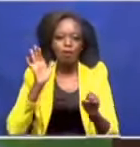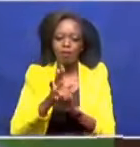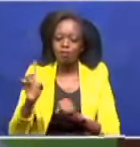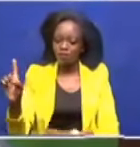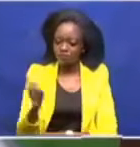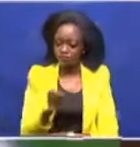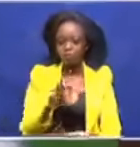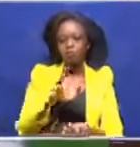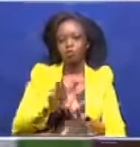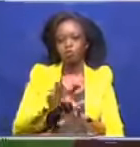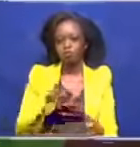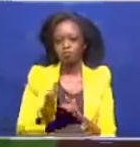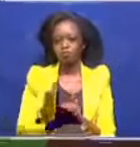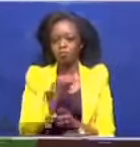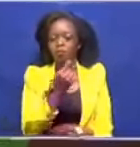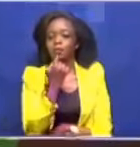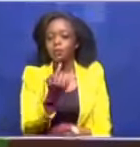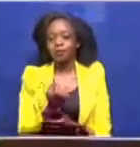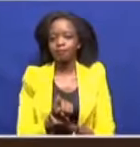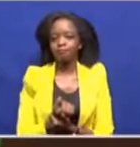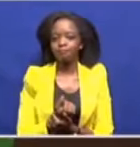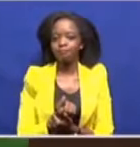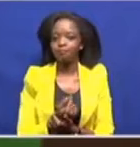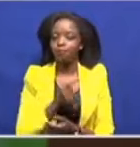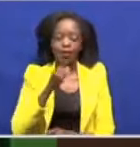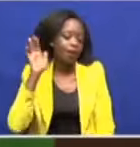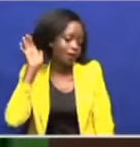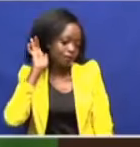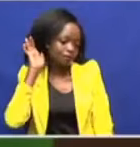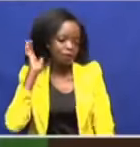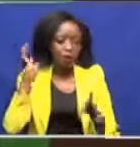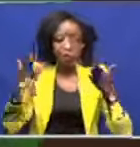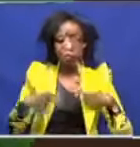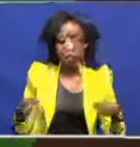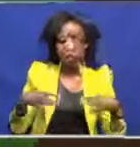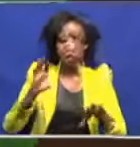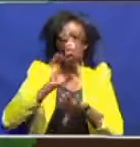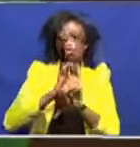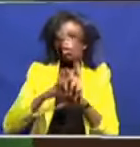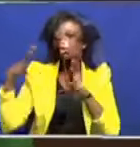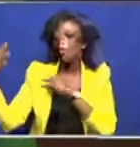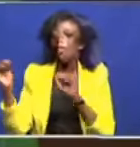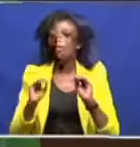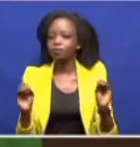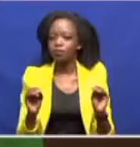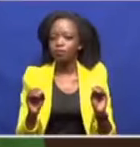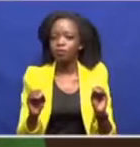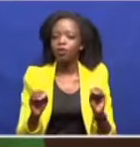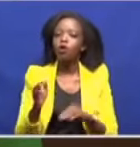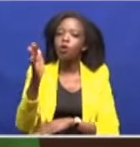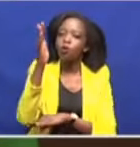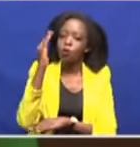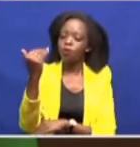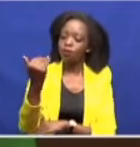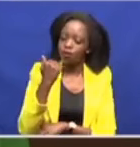kanisani. Huyo anasema yeye amesikia watu hawaendi. Naye Mungu anatuomba